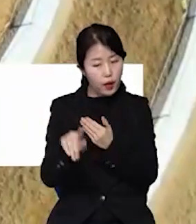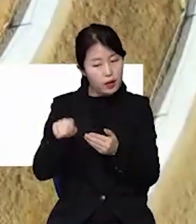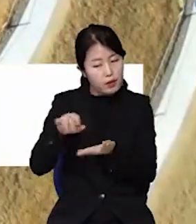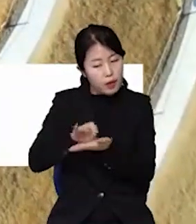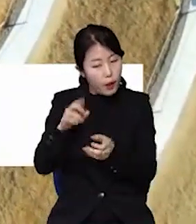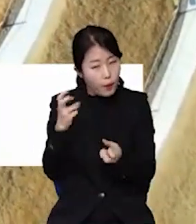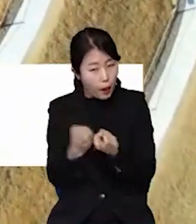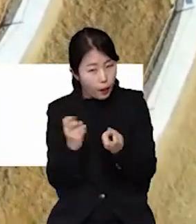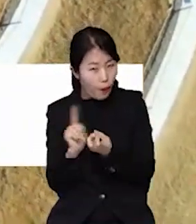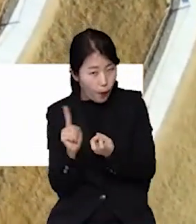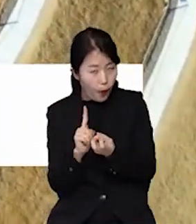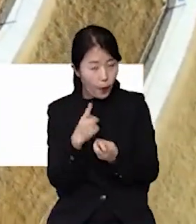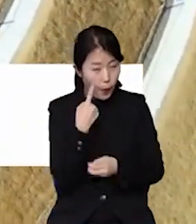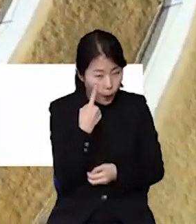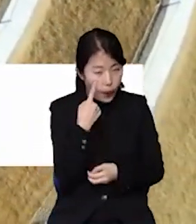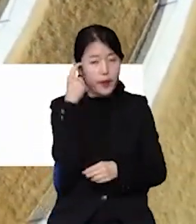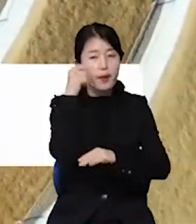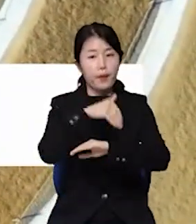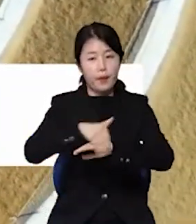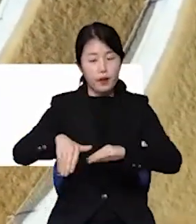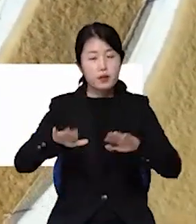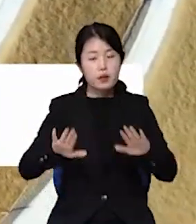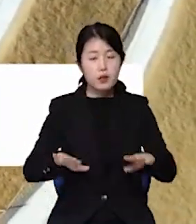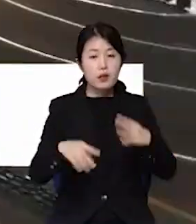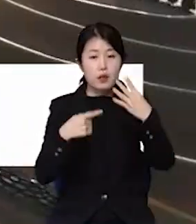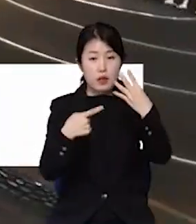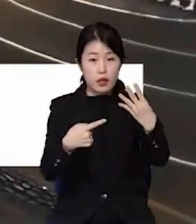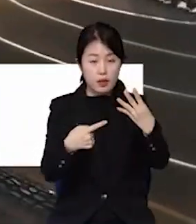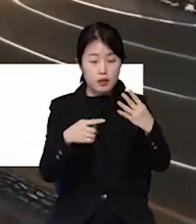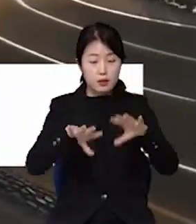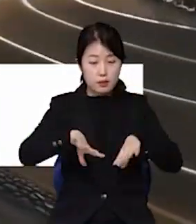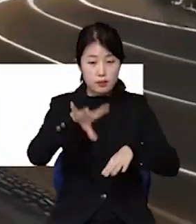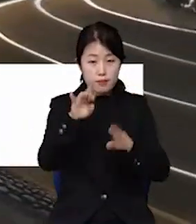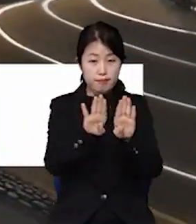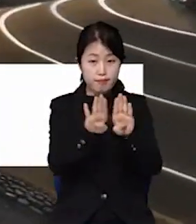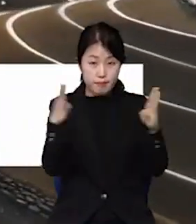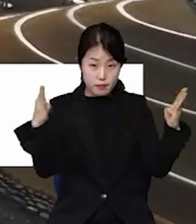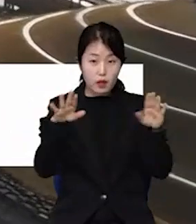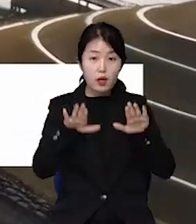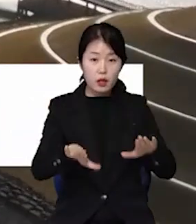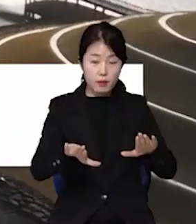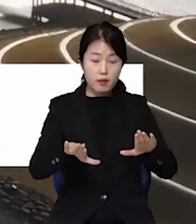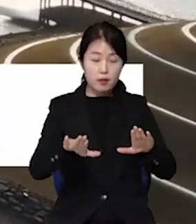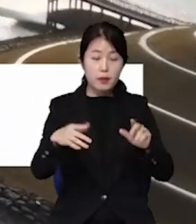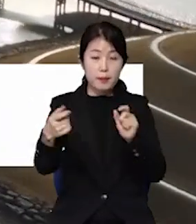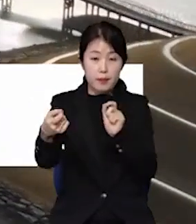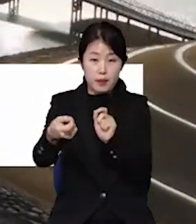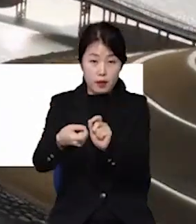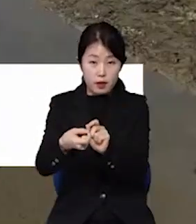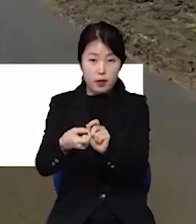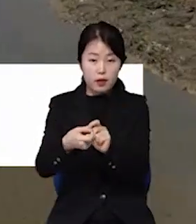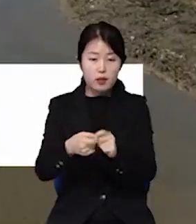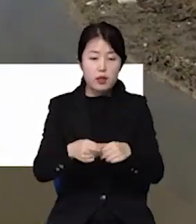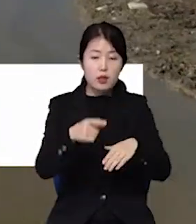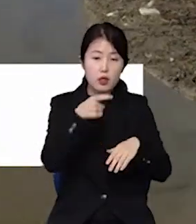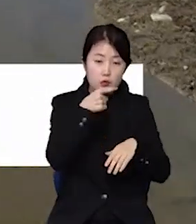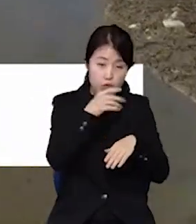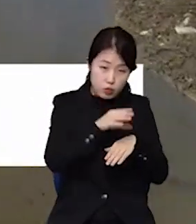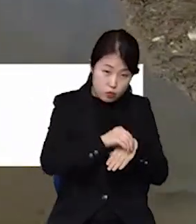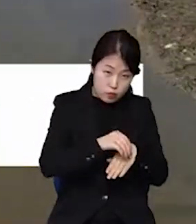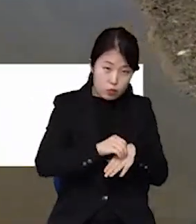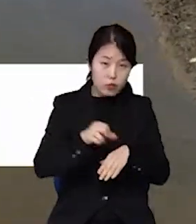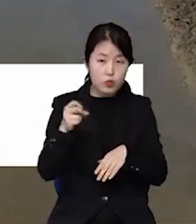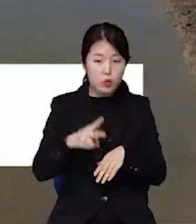계획입니다. 순천시는 4월 1일 개막하는 순천만 국제정원박람회를 앞두고 순천만 습지와